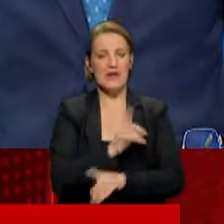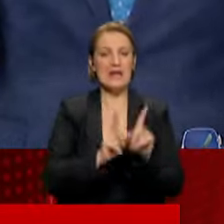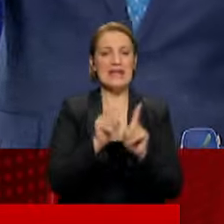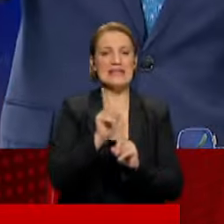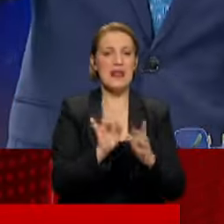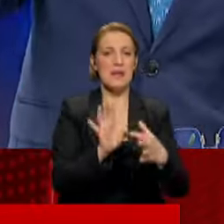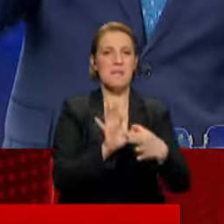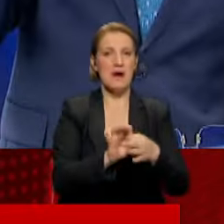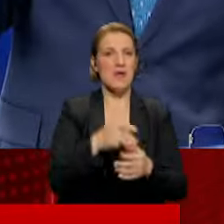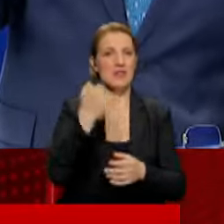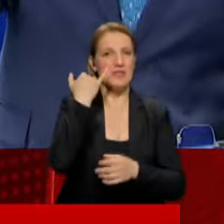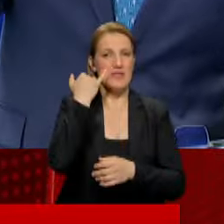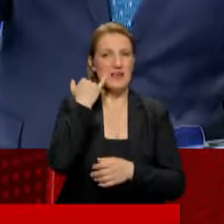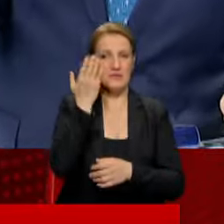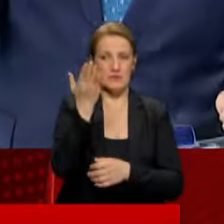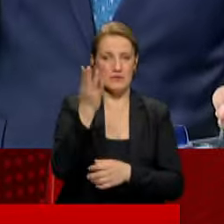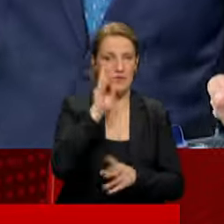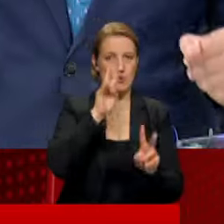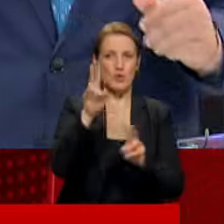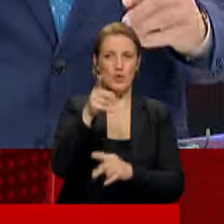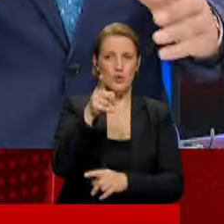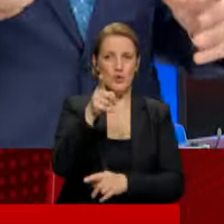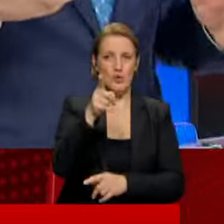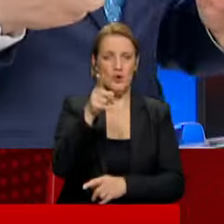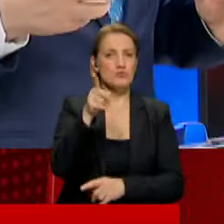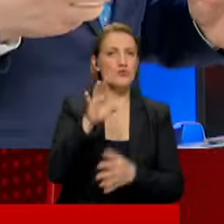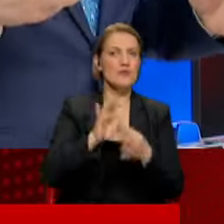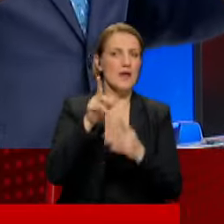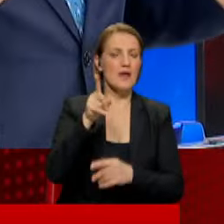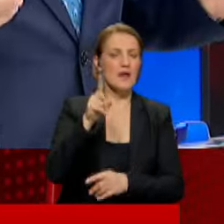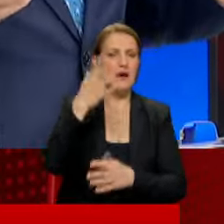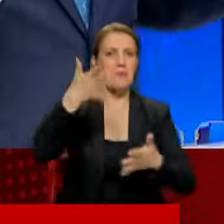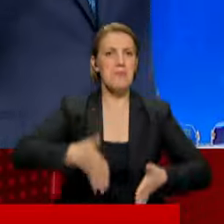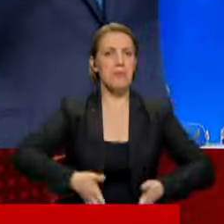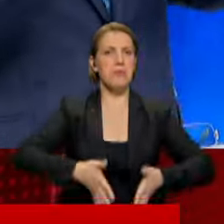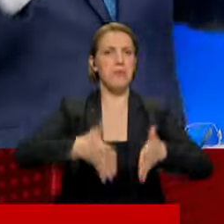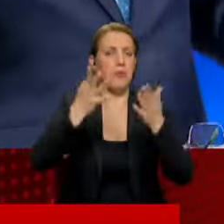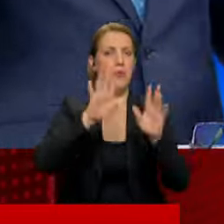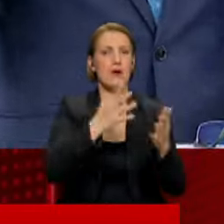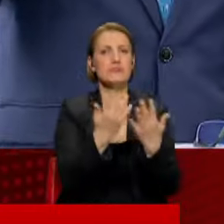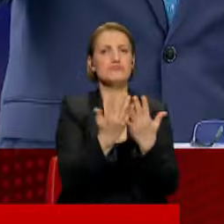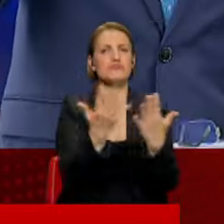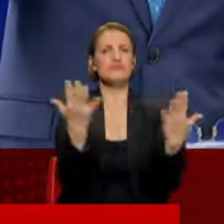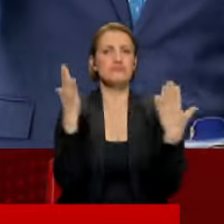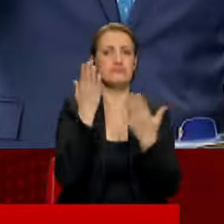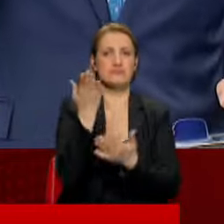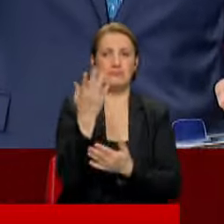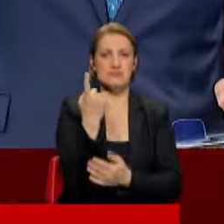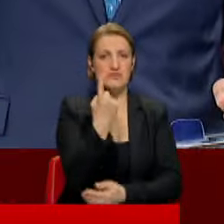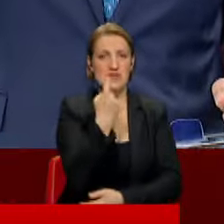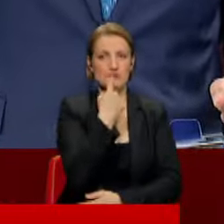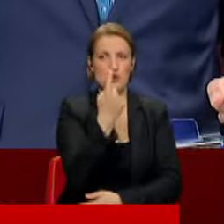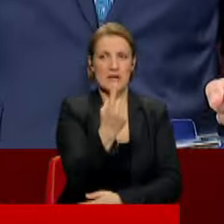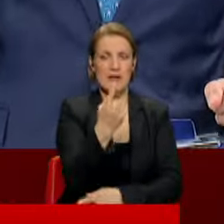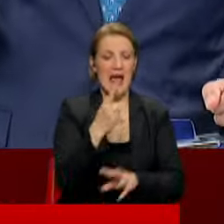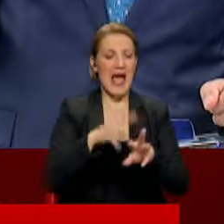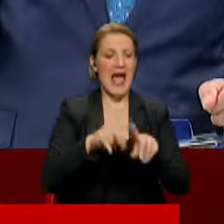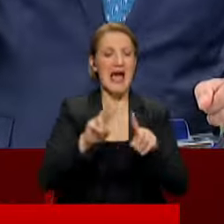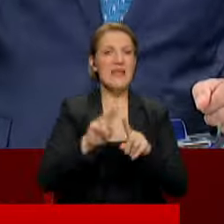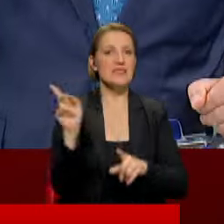bağlantılarının telefonların Hocam şu ekrana gelen görüntü nedir böyle bina mı olur yani şim bir şey söyleyeyim sana bakın enlerin şehri